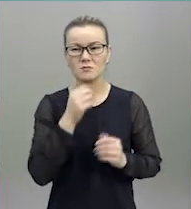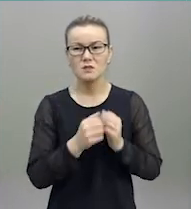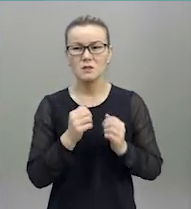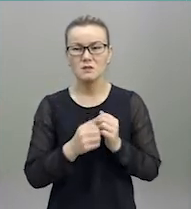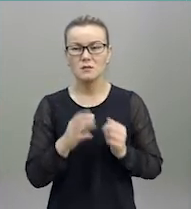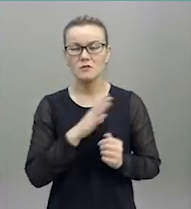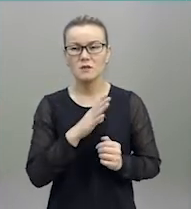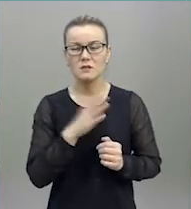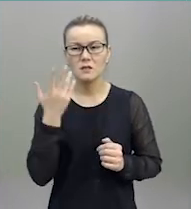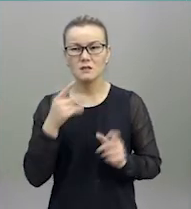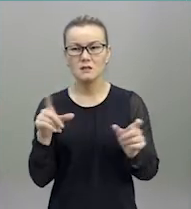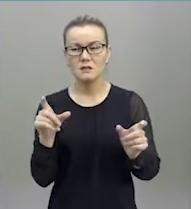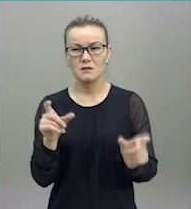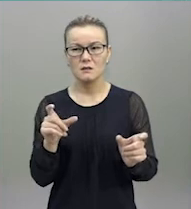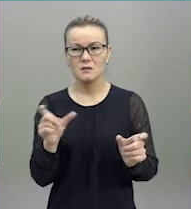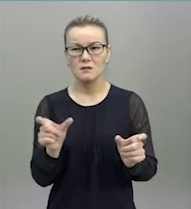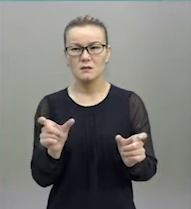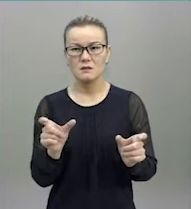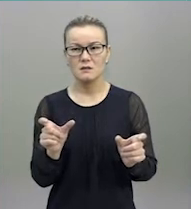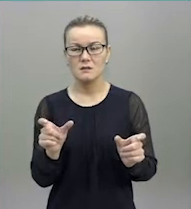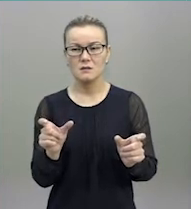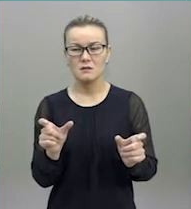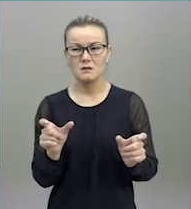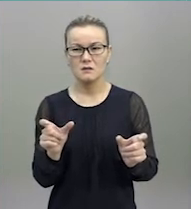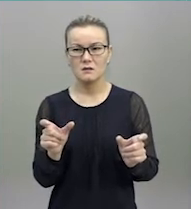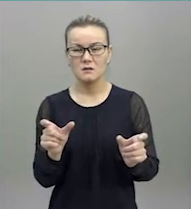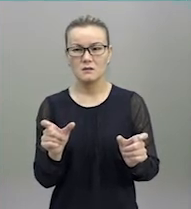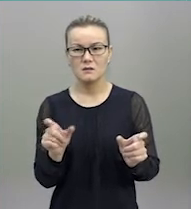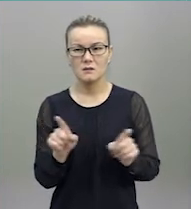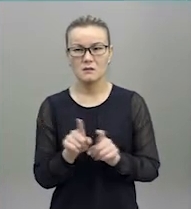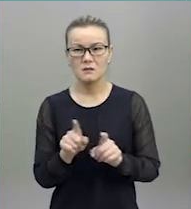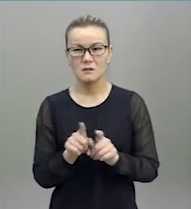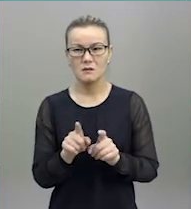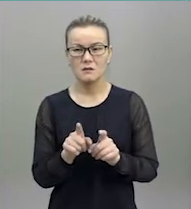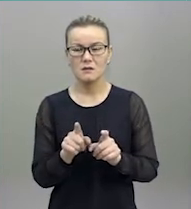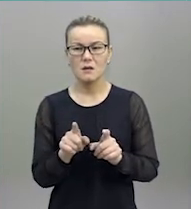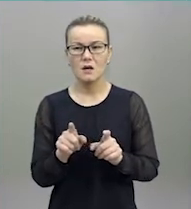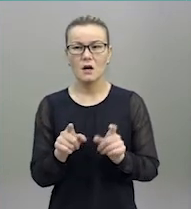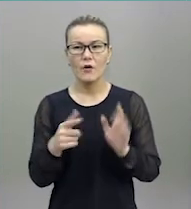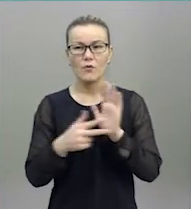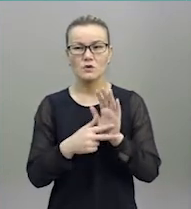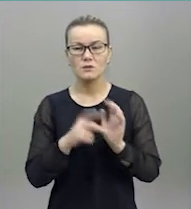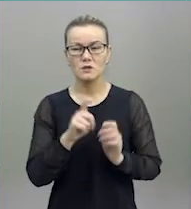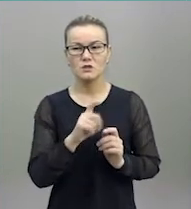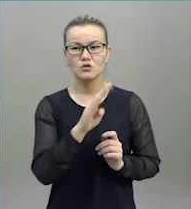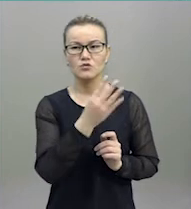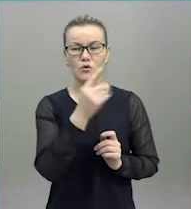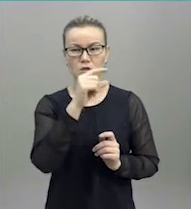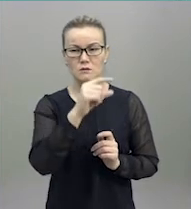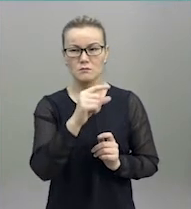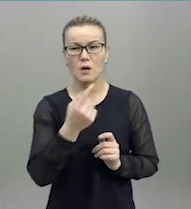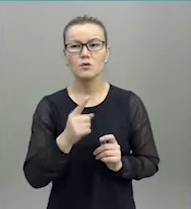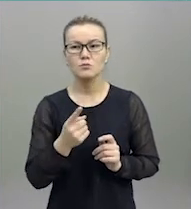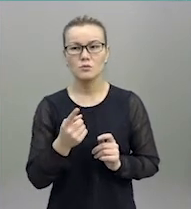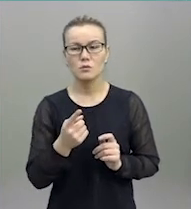подобные слагаемые начинают писать 8x в 4 с чего бы там получилось x 4 а вот